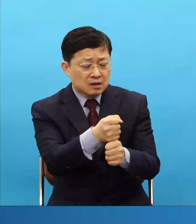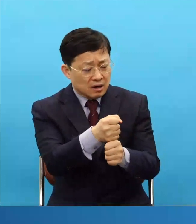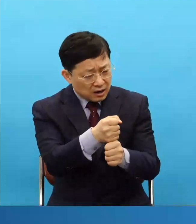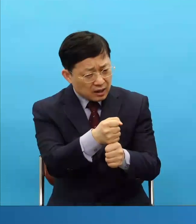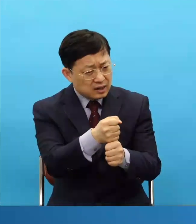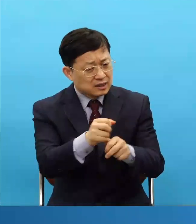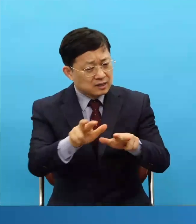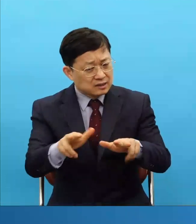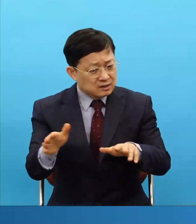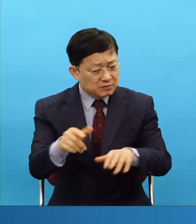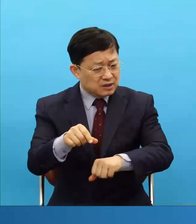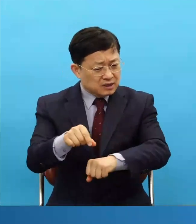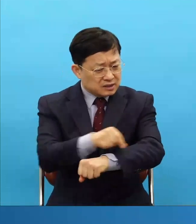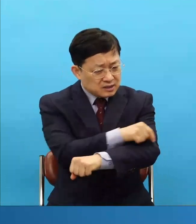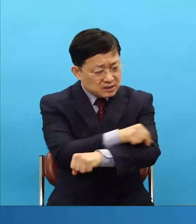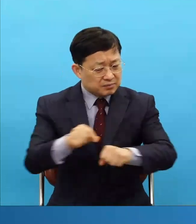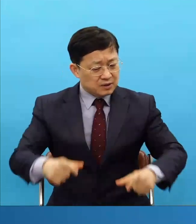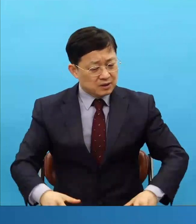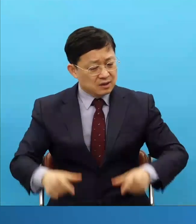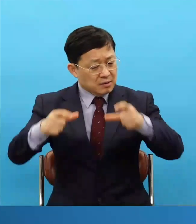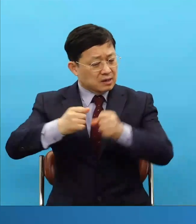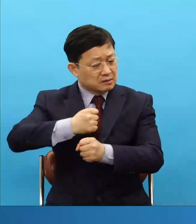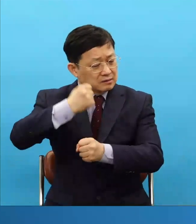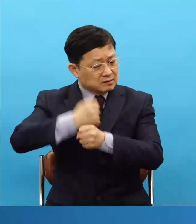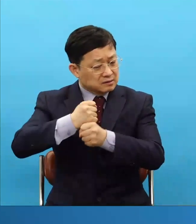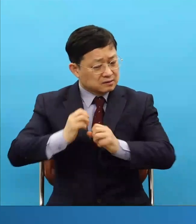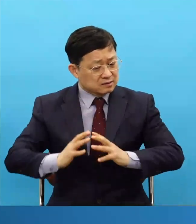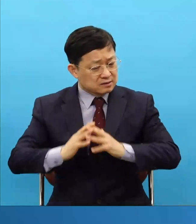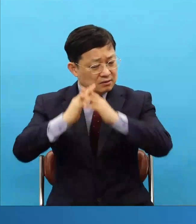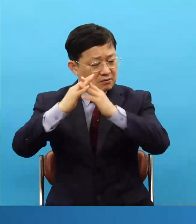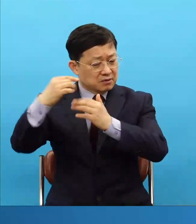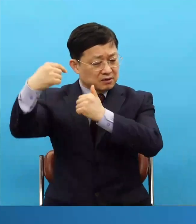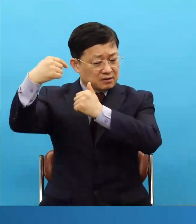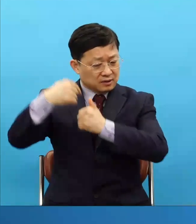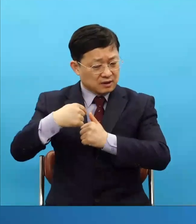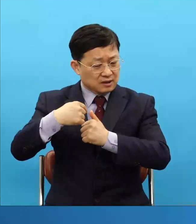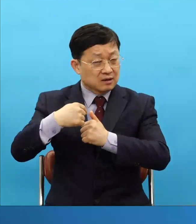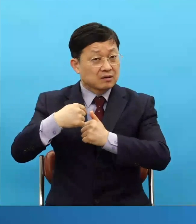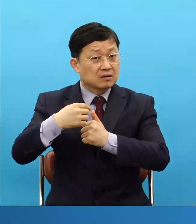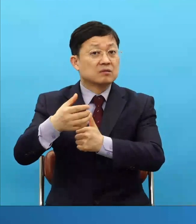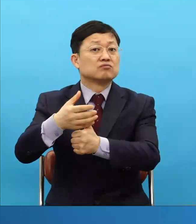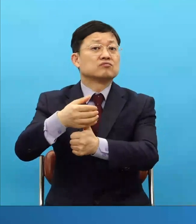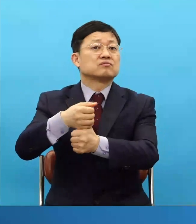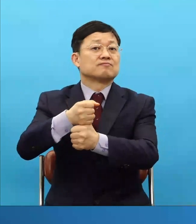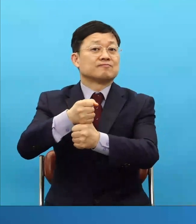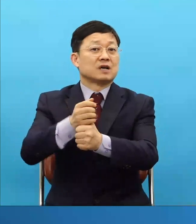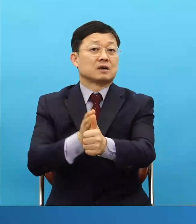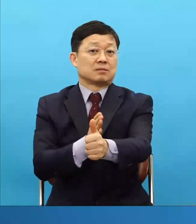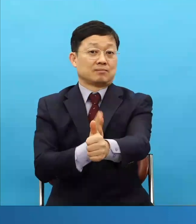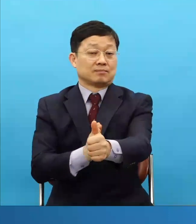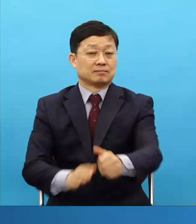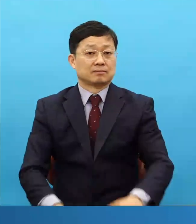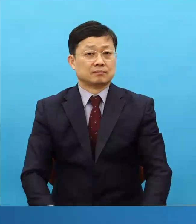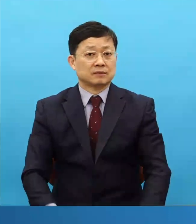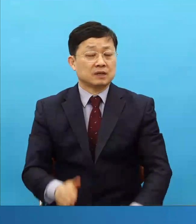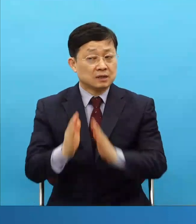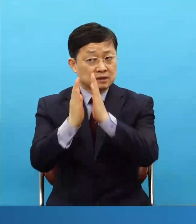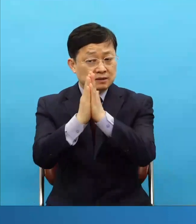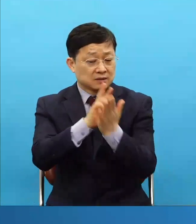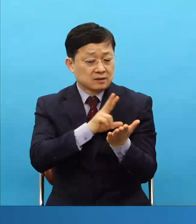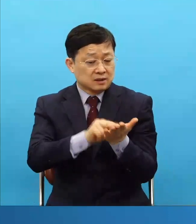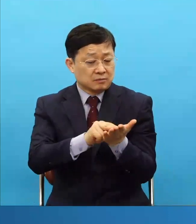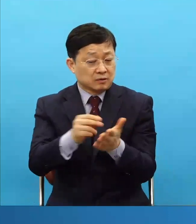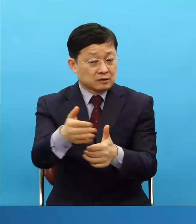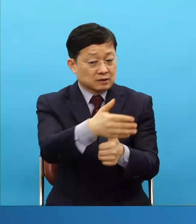특별 망대를 세워라. Now, we may not be in the age of Exodus, but we still need to escape from this. And so our business people starting now make this special partisan. 이걸 기도해 보세요. Pray